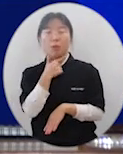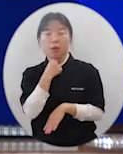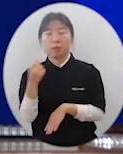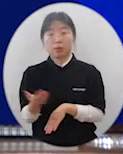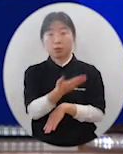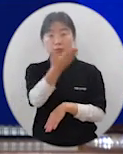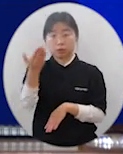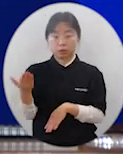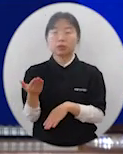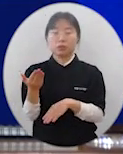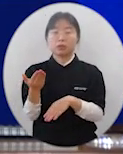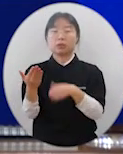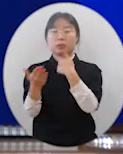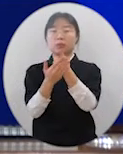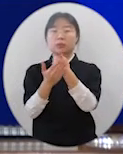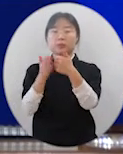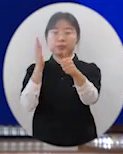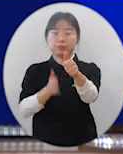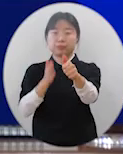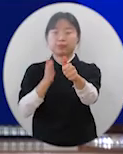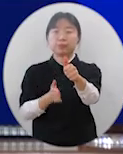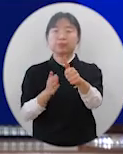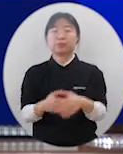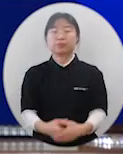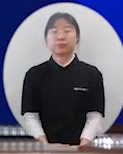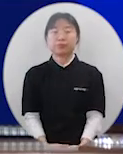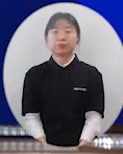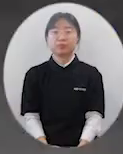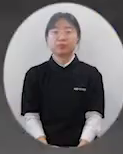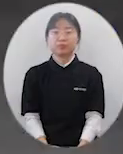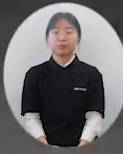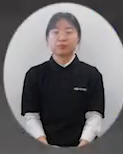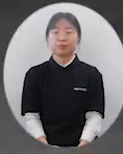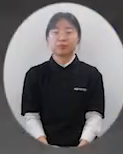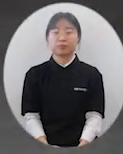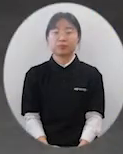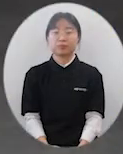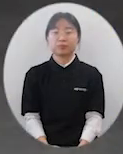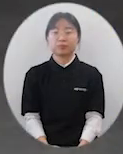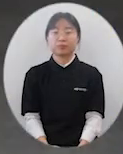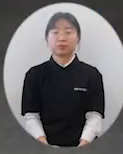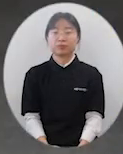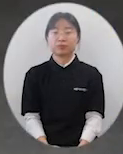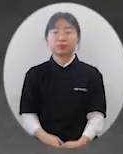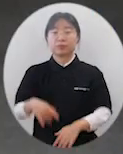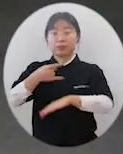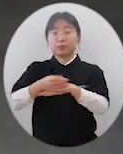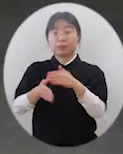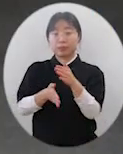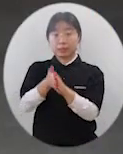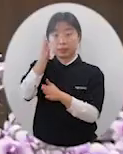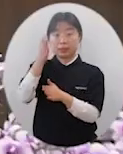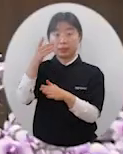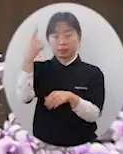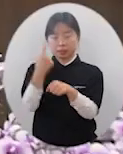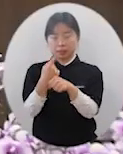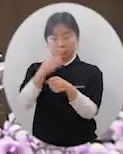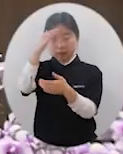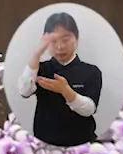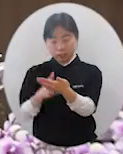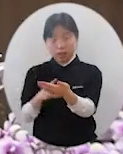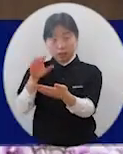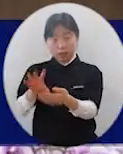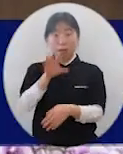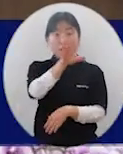민원 크게 없이 이렇게 이루어질 수 있도록 협조의 부탁의 말씀을 드립니다. 의왕시는 이번 용역으로 도출된 분석